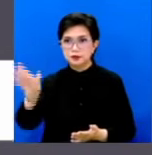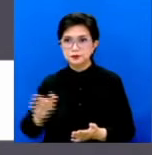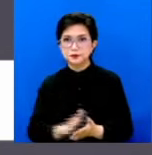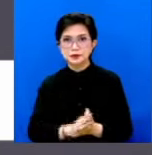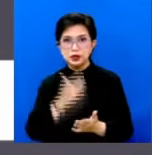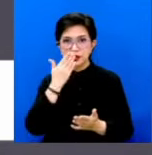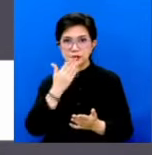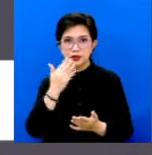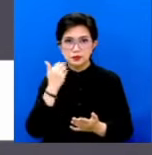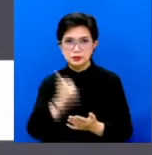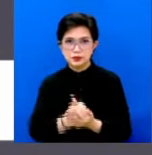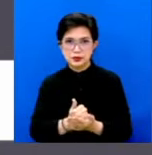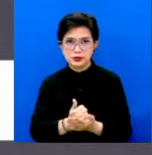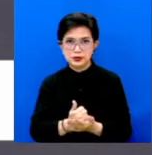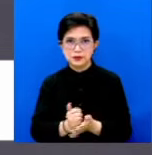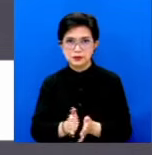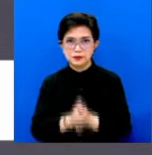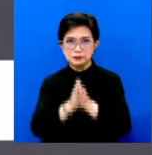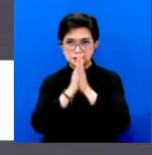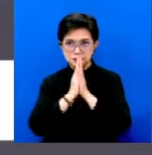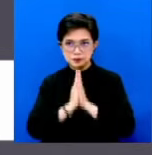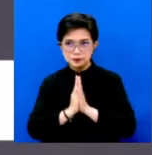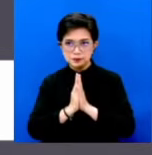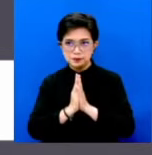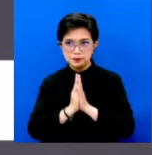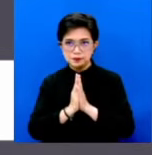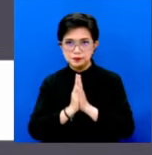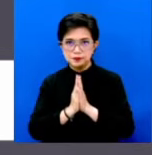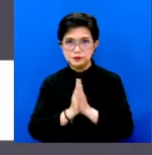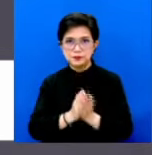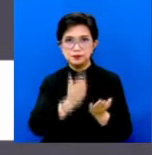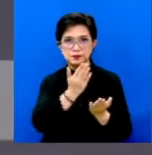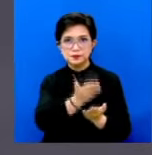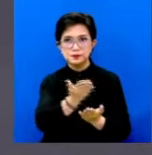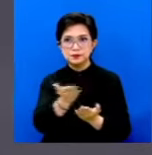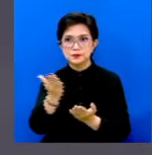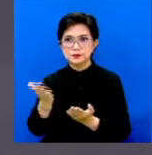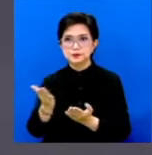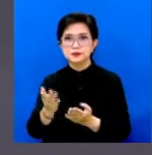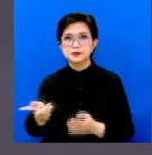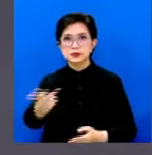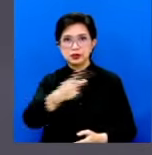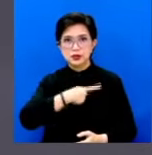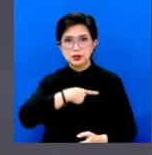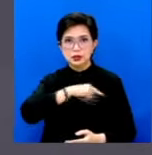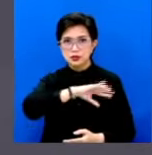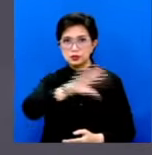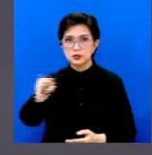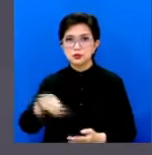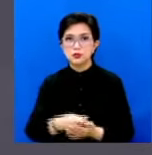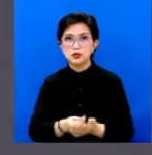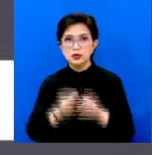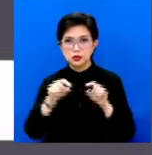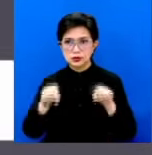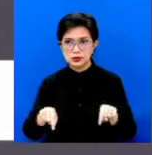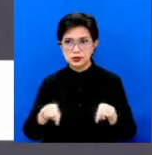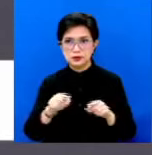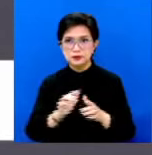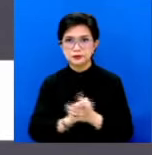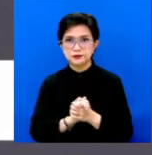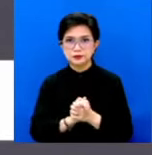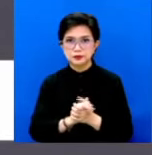Om Swastiastu, Namo Buddhaya, salam kebajikan. Bapak Ibu, kita semua yang ada di sini dan juga pemirsa